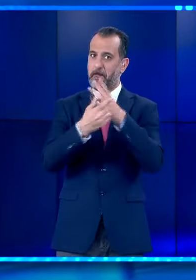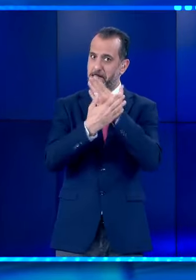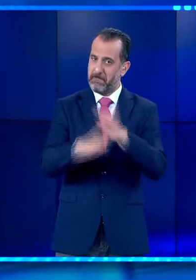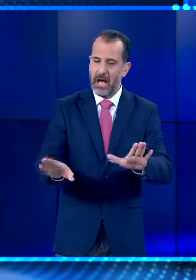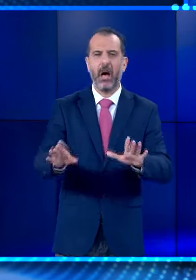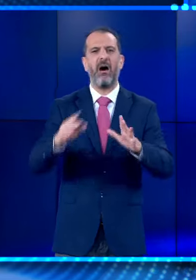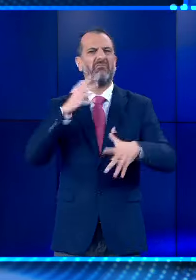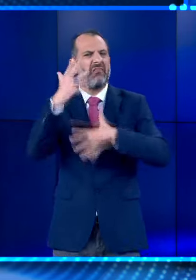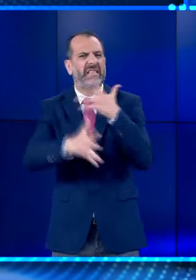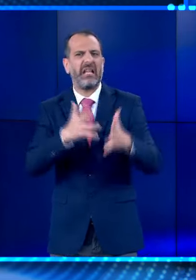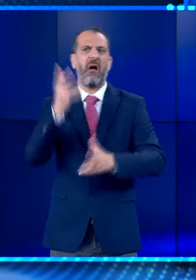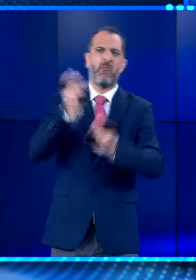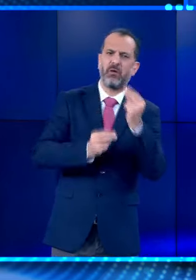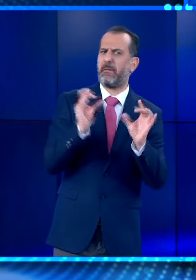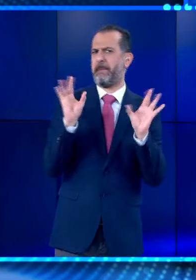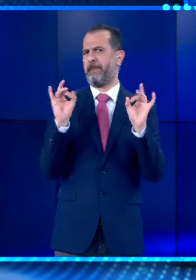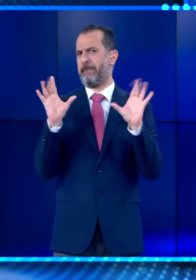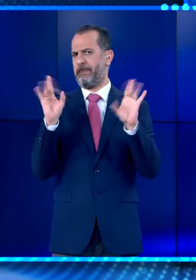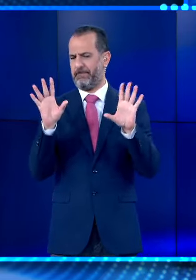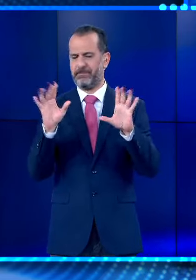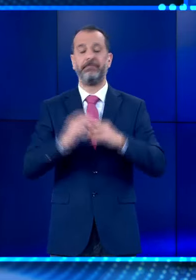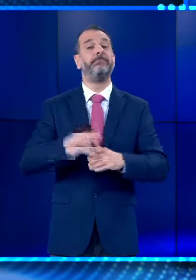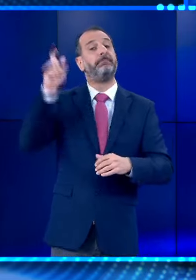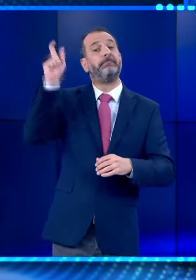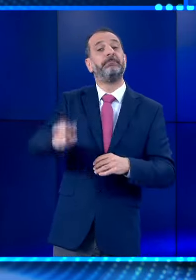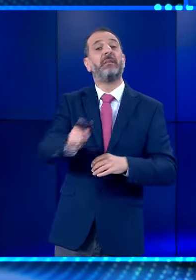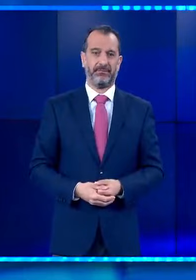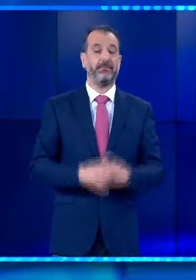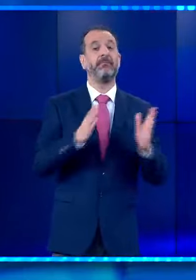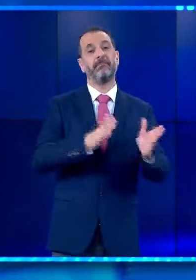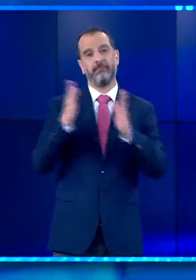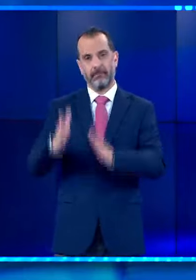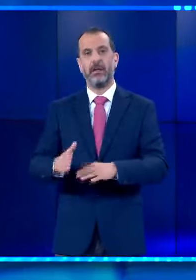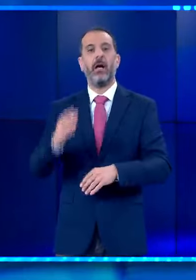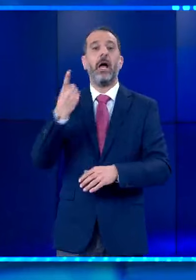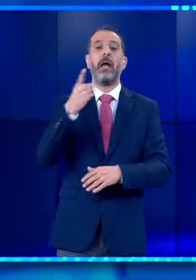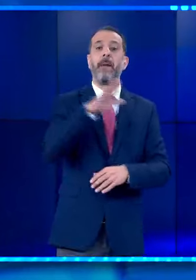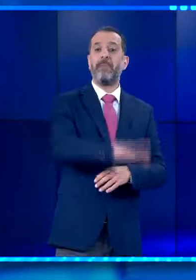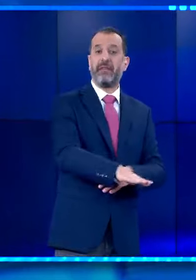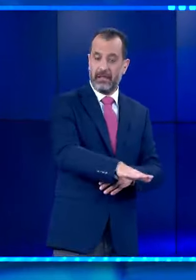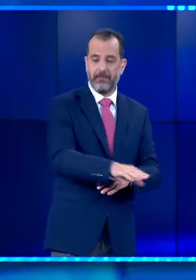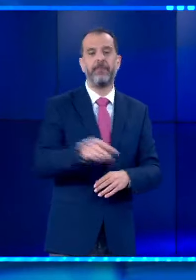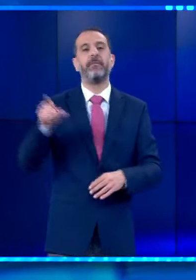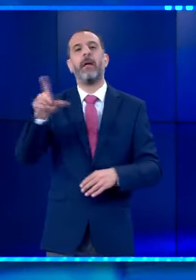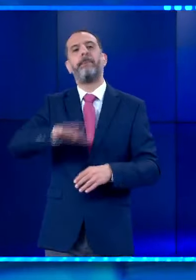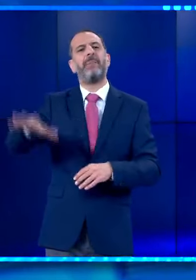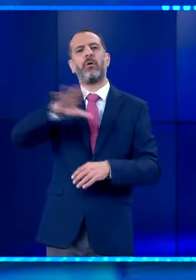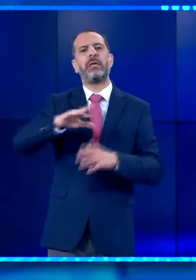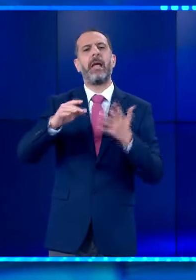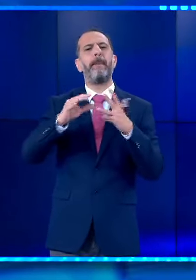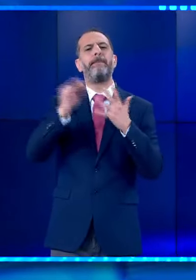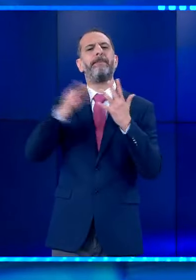Πάμε στο Βαγγέλη Γκούμα, έχει το ρεπορτάζ. Βαγγέλη. Είναι κάτι που το επιβεβαίωσαν και... Ένα ανηλικό παιδί παρασύρθηκε από όχημα στα πεύκα